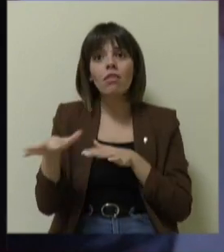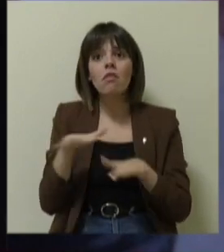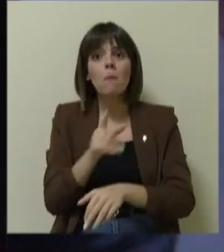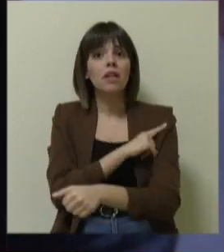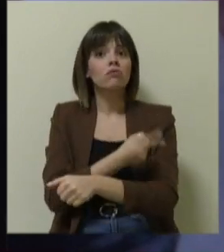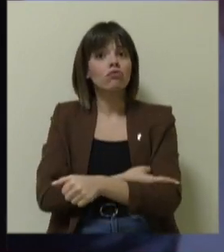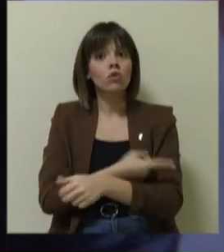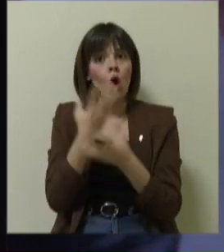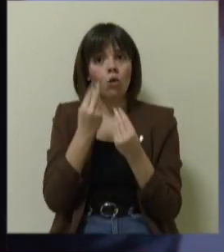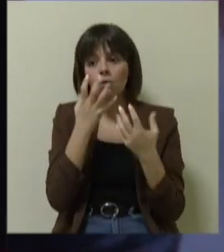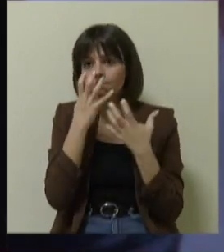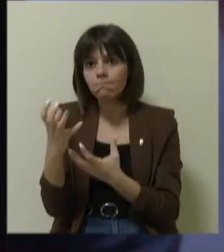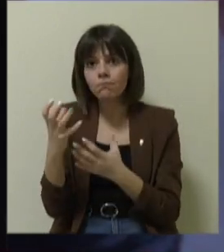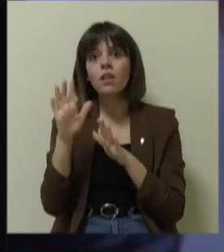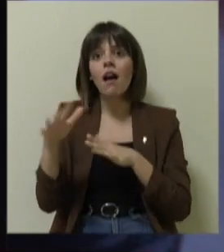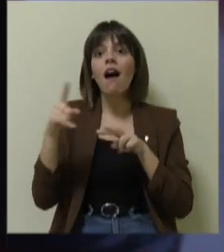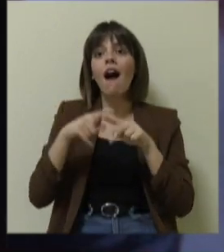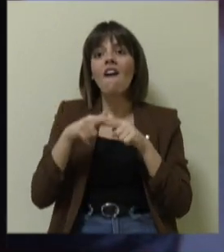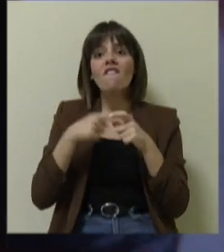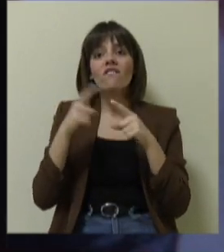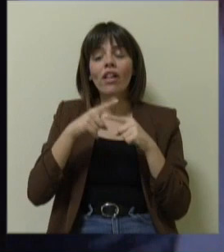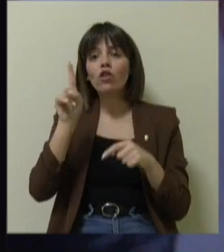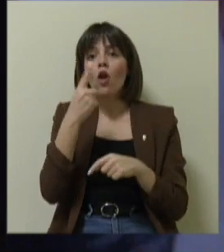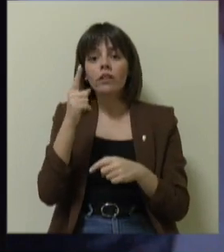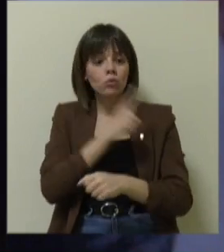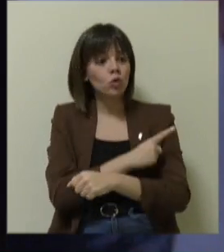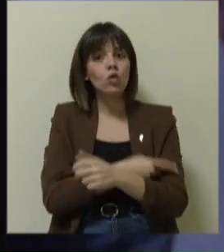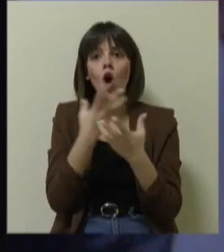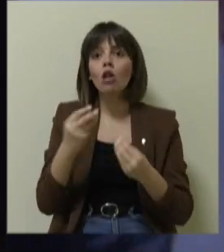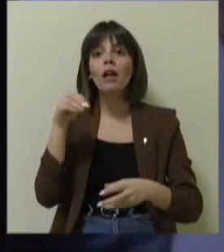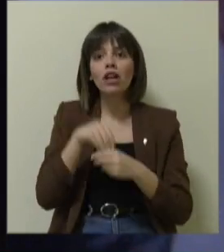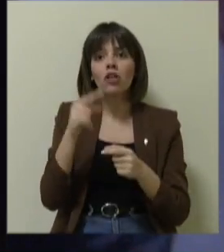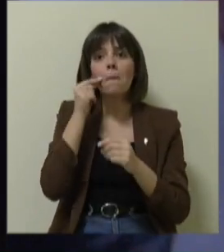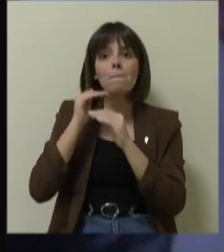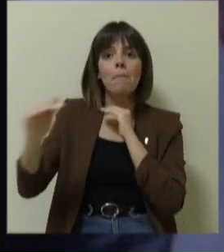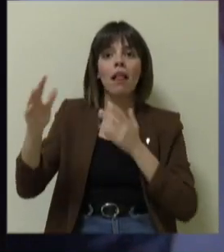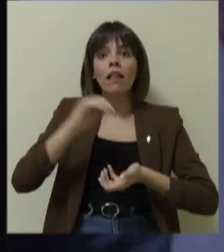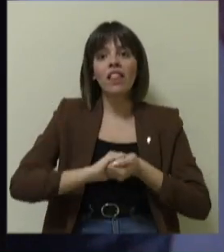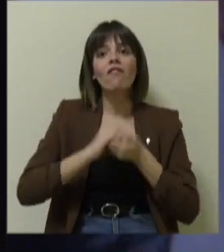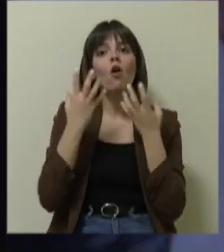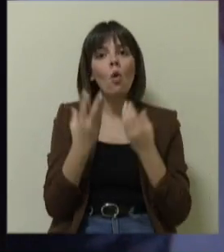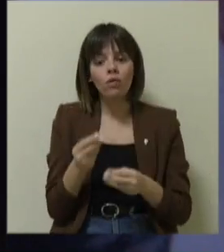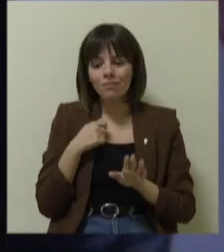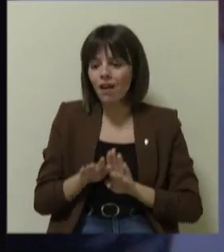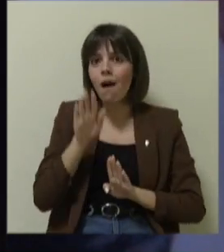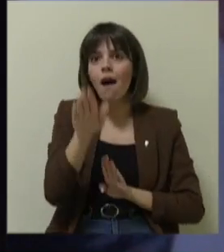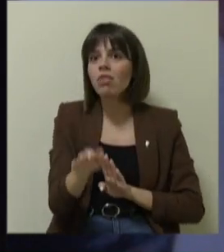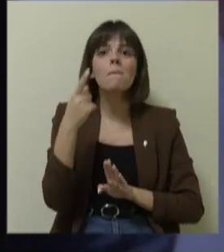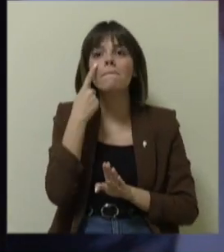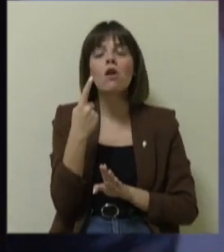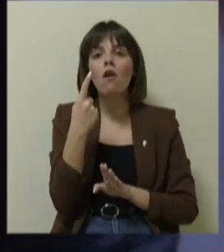hale getirmek ve afet yönetimini güçlendirmek için Millet İttifakı olarak atacağımız